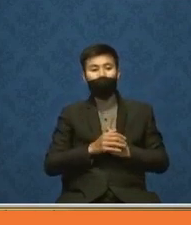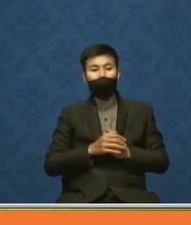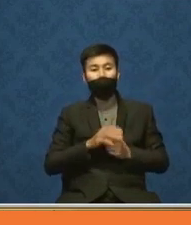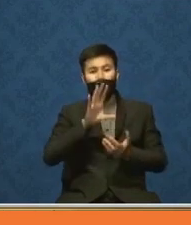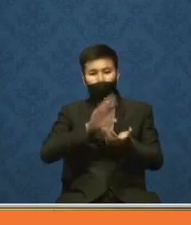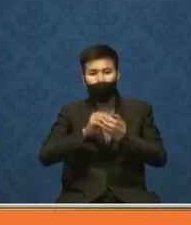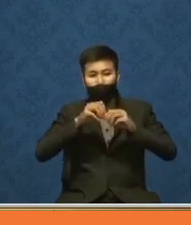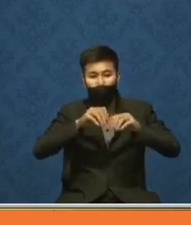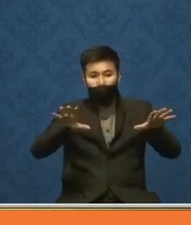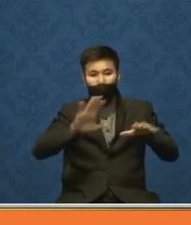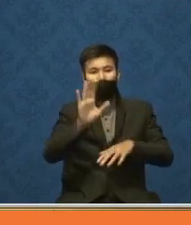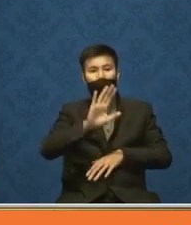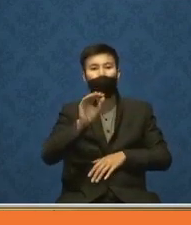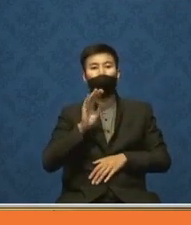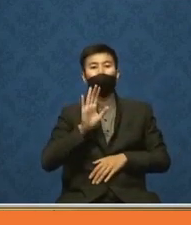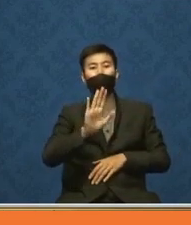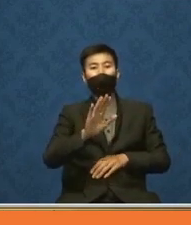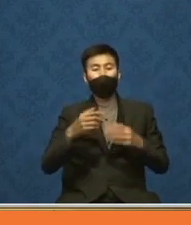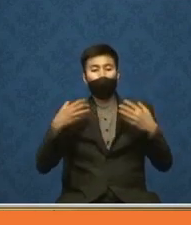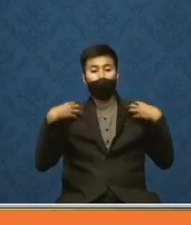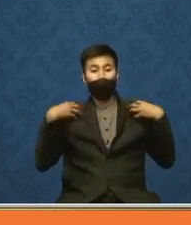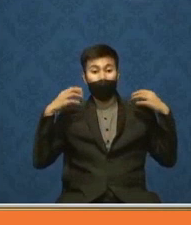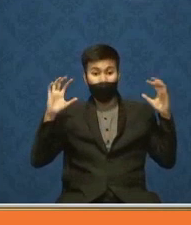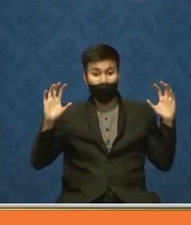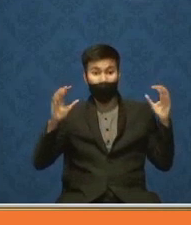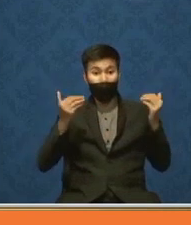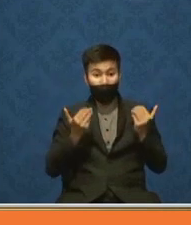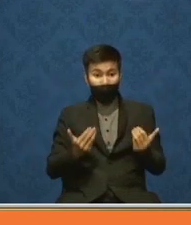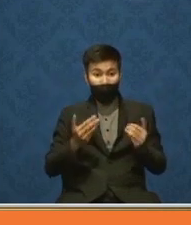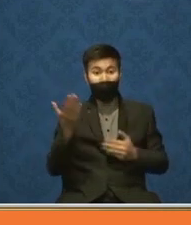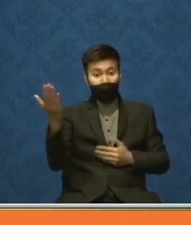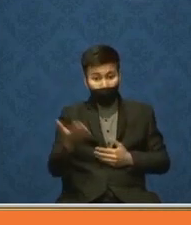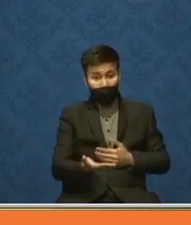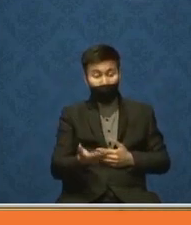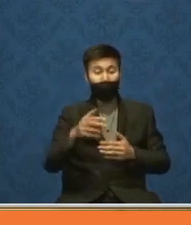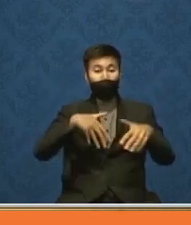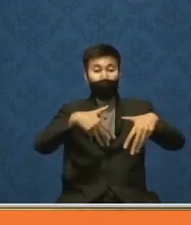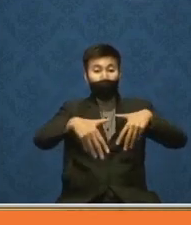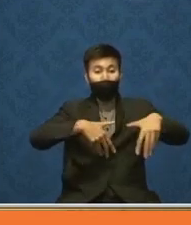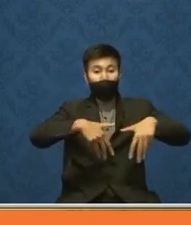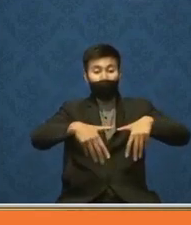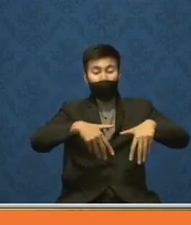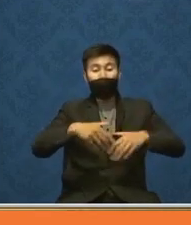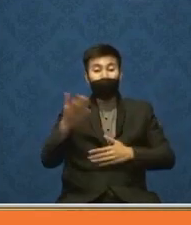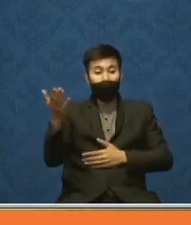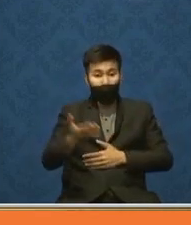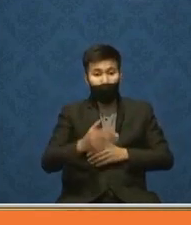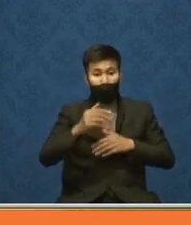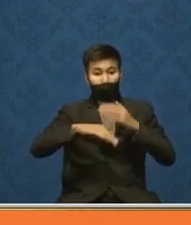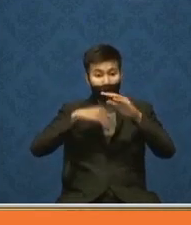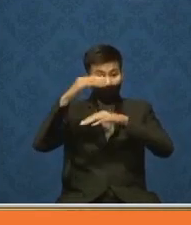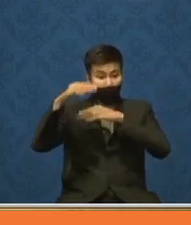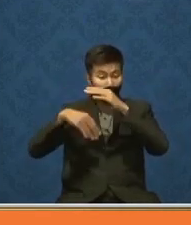การแต่ปีนี้ครับพวกเราเชิญชวนภาคประชาชนครับให้เข้ามาร่วมกันพัฒนาครับใช้เทคโนโลยี